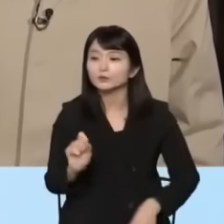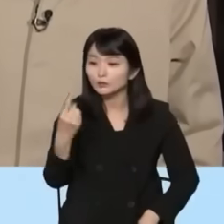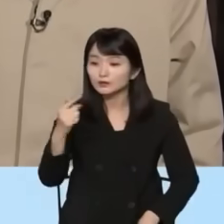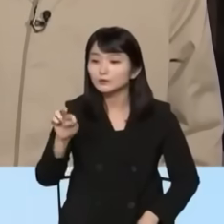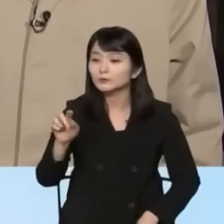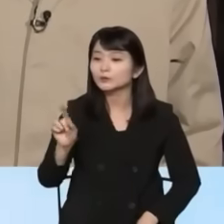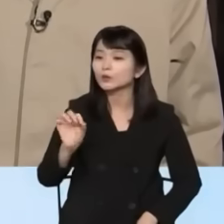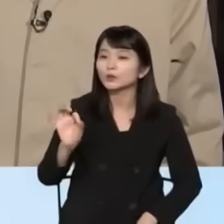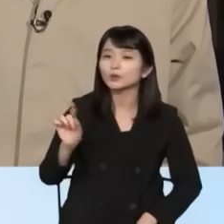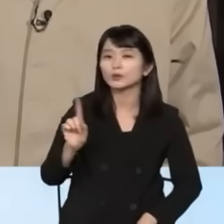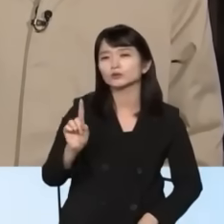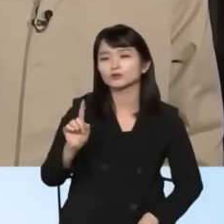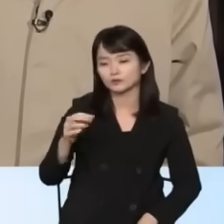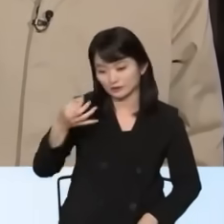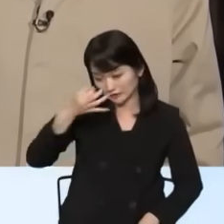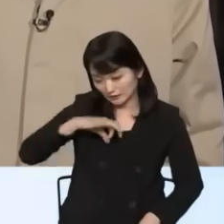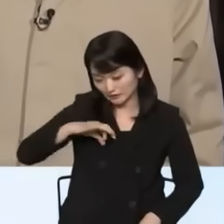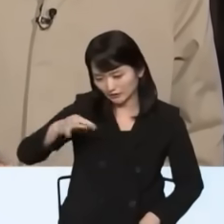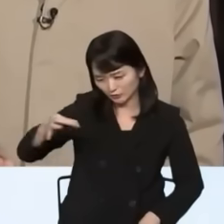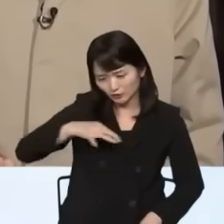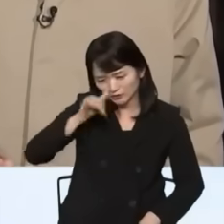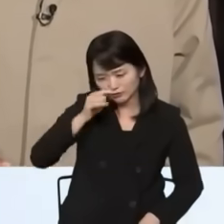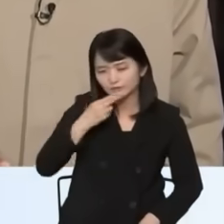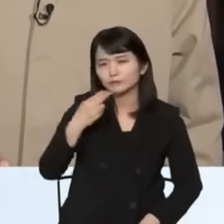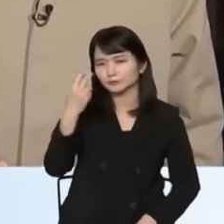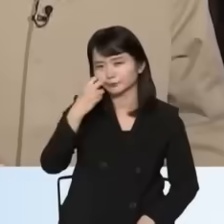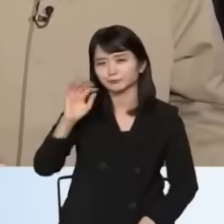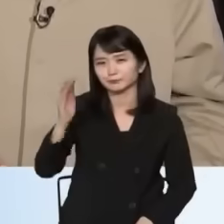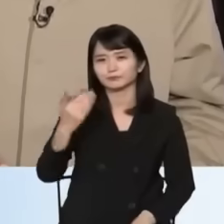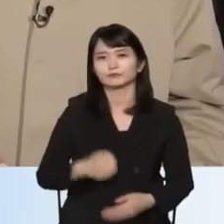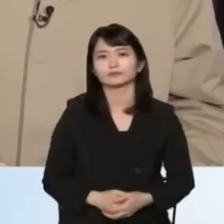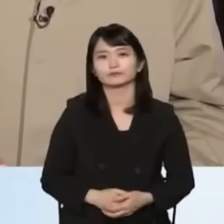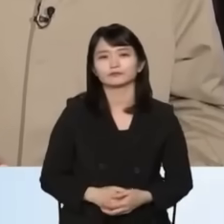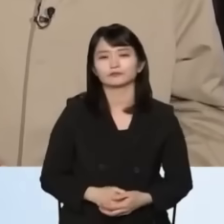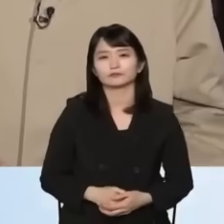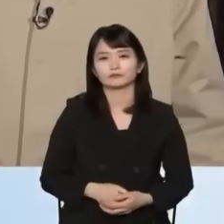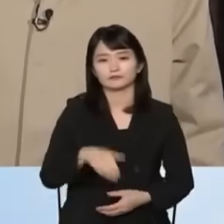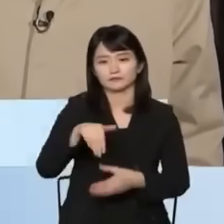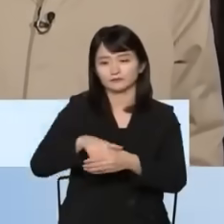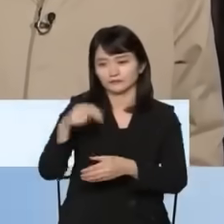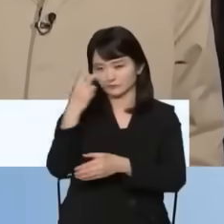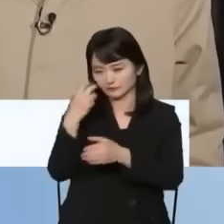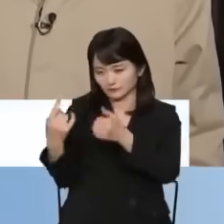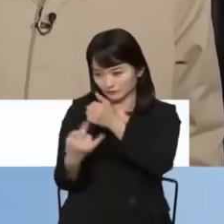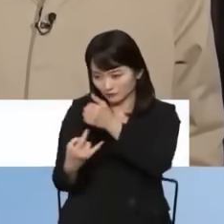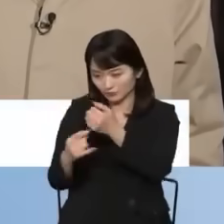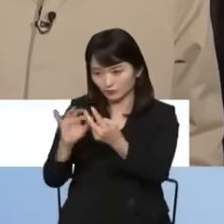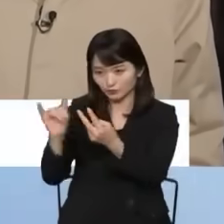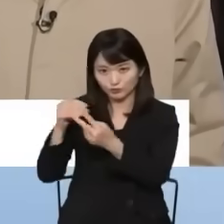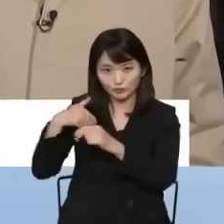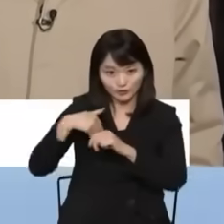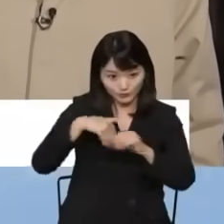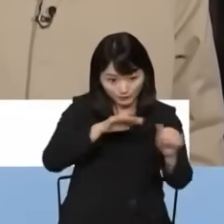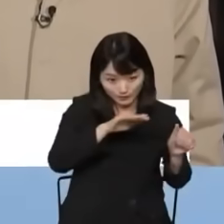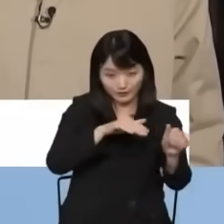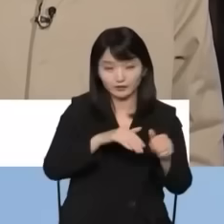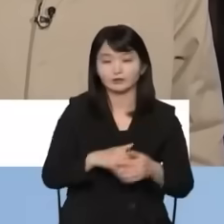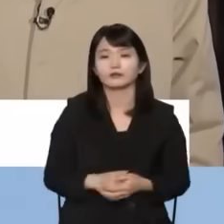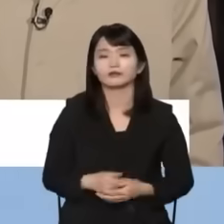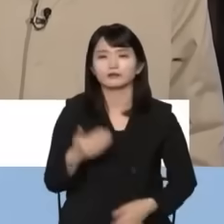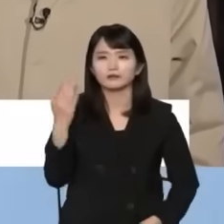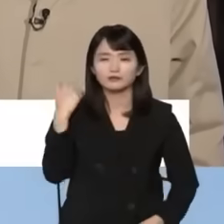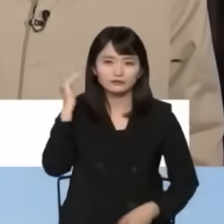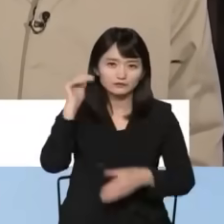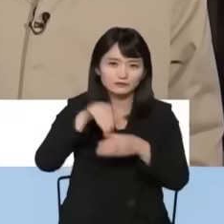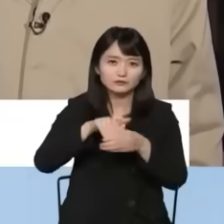씨가 어떤 이익을 받았는지 등을 들여다봐야 합니다. 검찰은 선거관리위원회 소속 전문인력 2명을 파견받았습니다. 지난